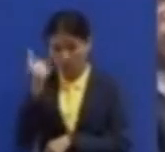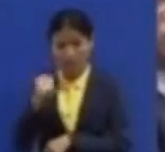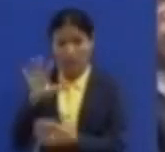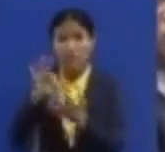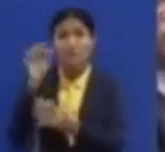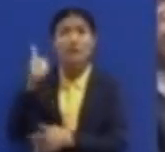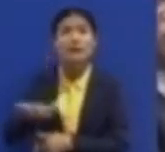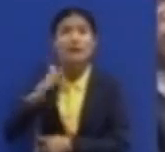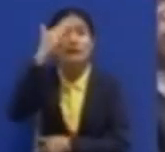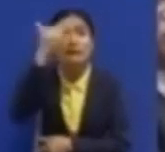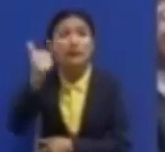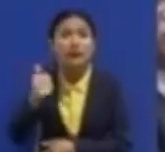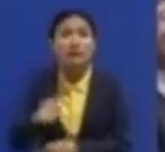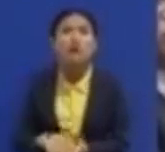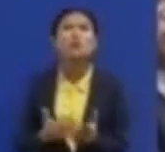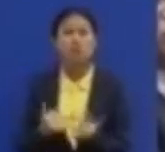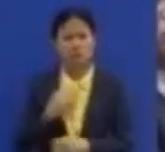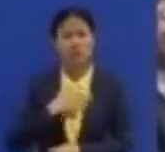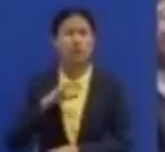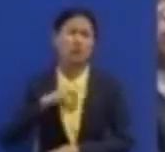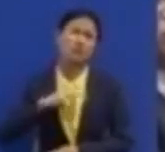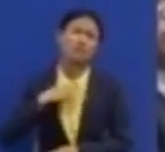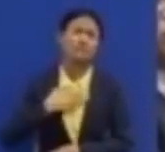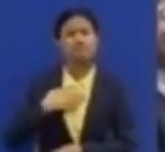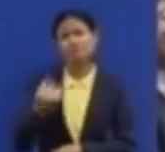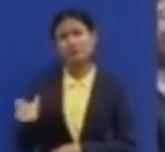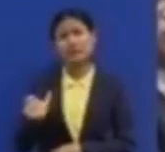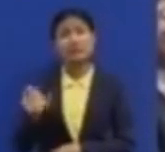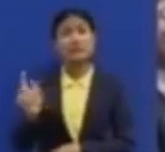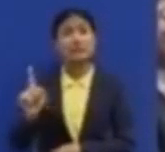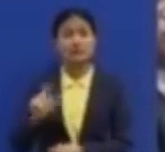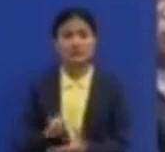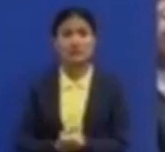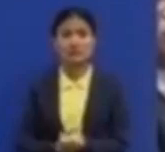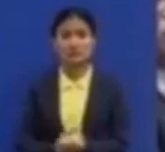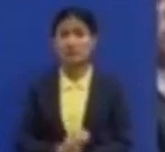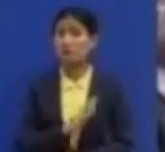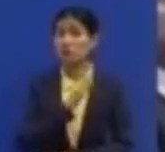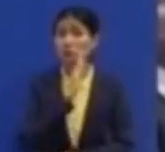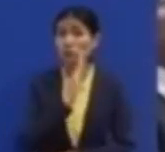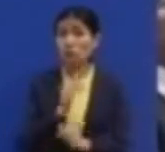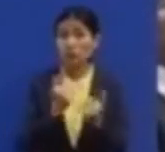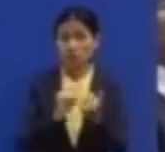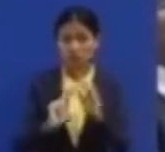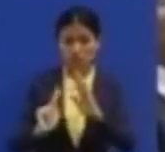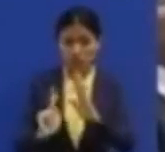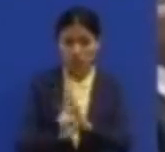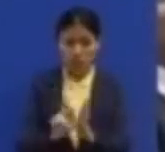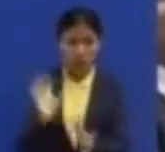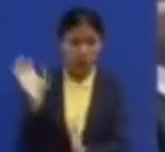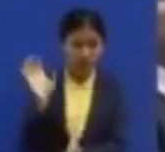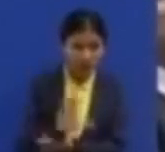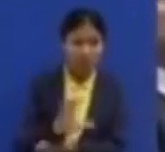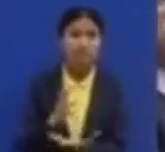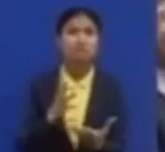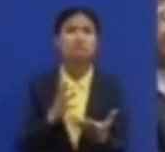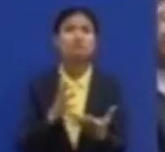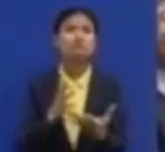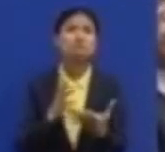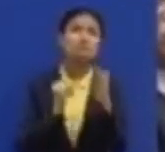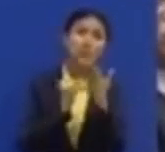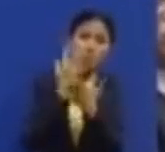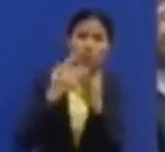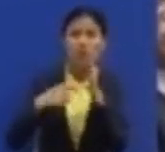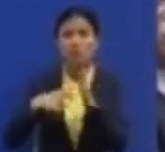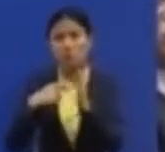ใจมองไปอีกนิดหนึ่งว่าถ้าวันนี้ข้อบังคับก็เสนอไม่ถูกเหตุผลก็ไม่มี